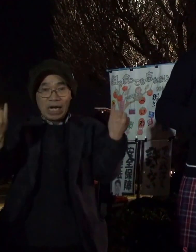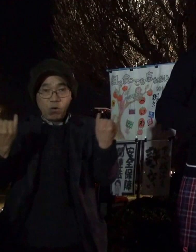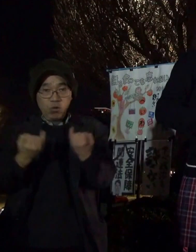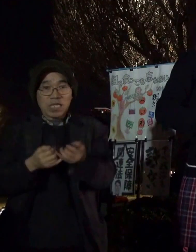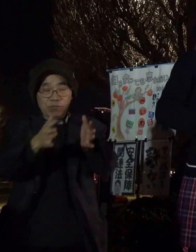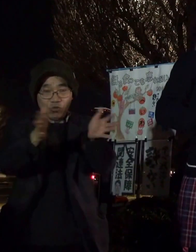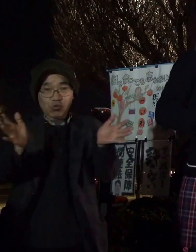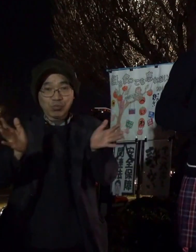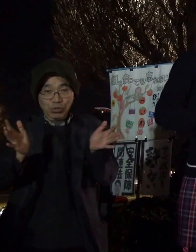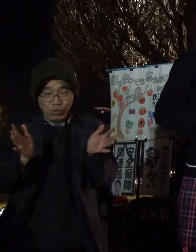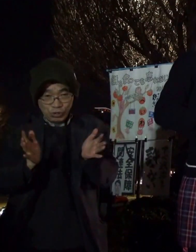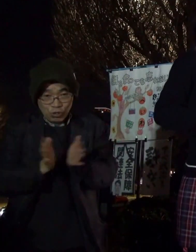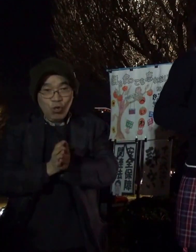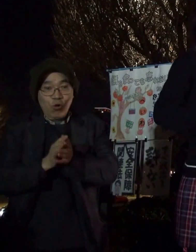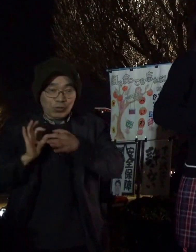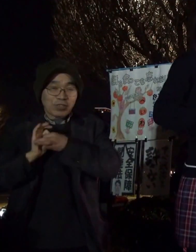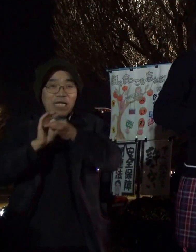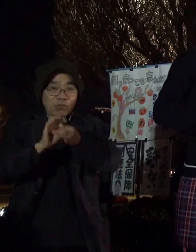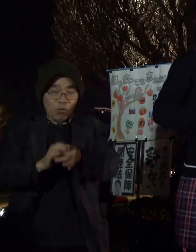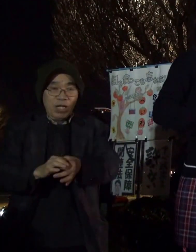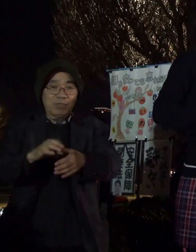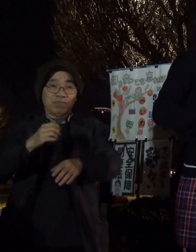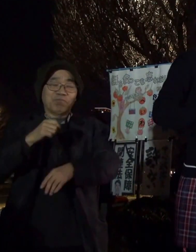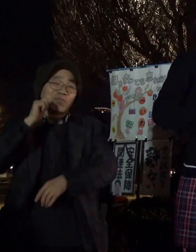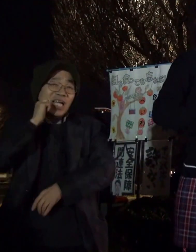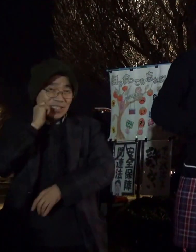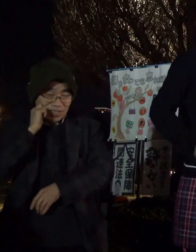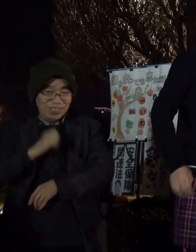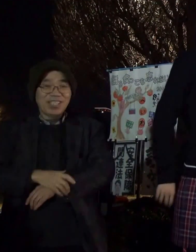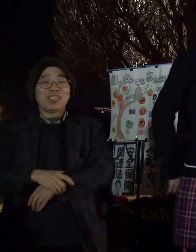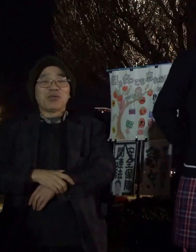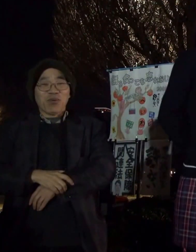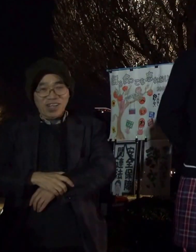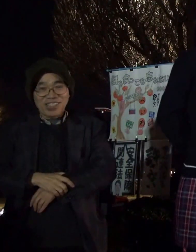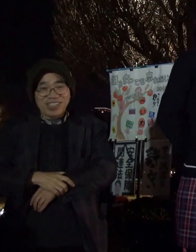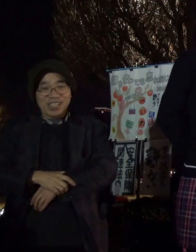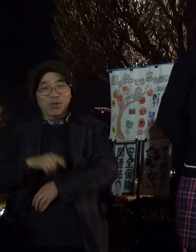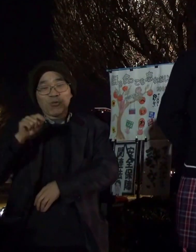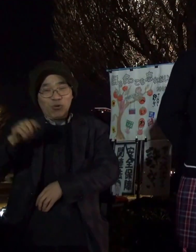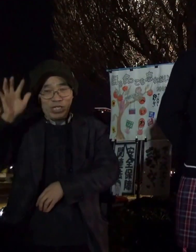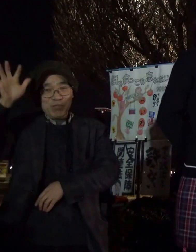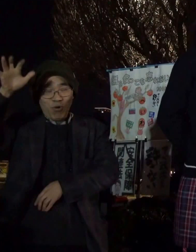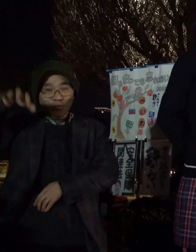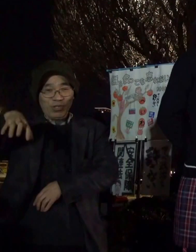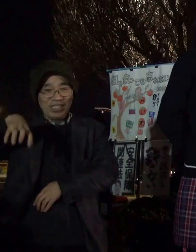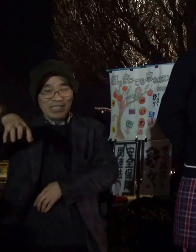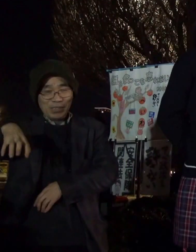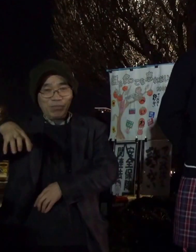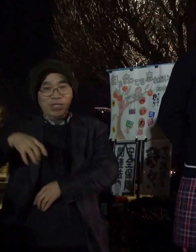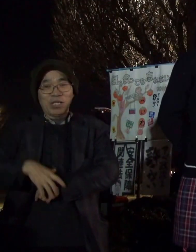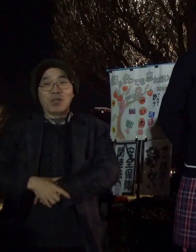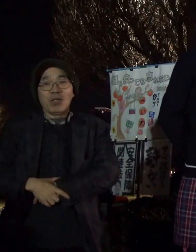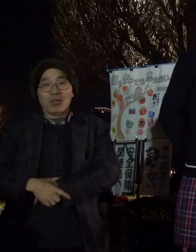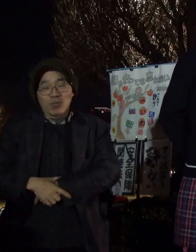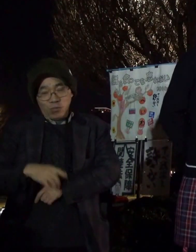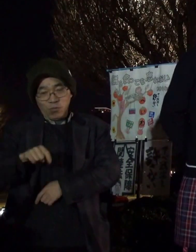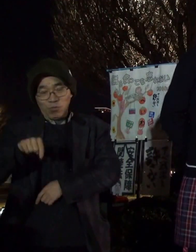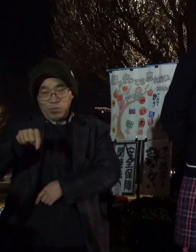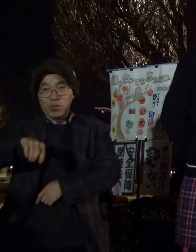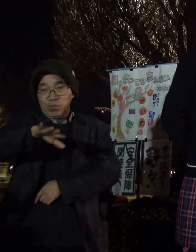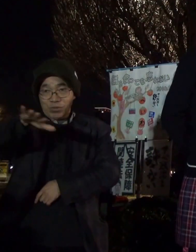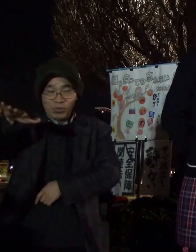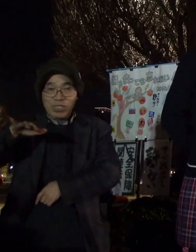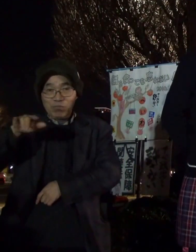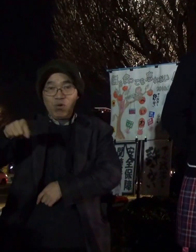続けるだけでも本当に難しいことなのに、この希望のエリア、皆さんずっとこの活動っていうかこの思い